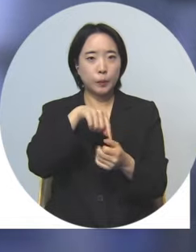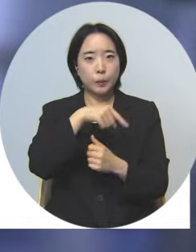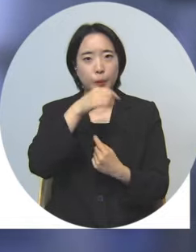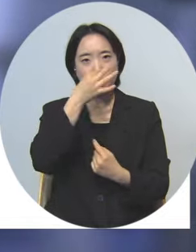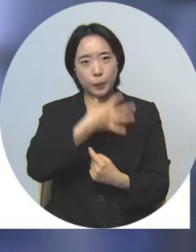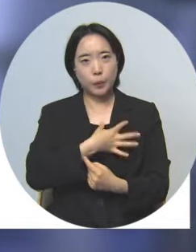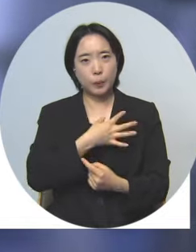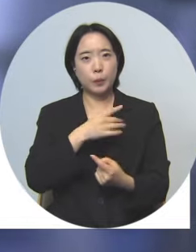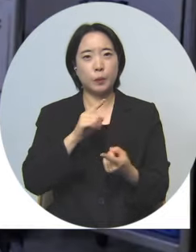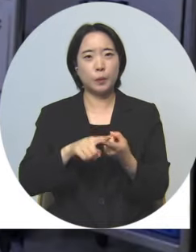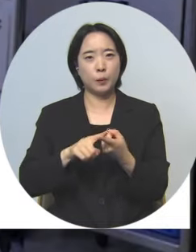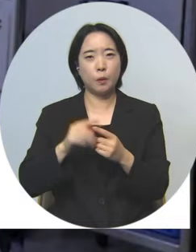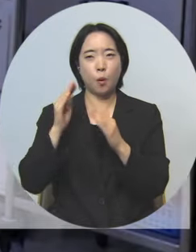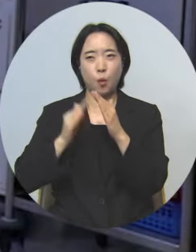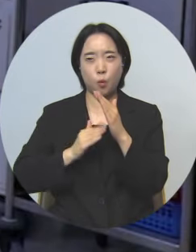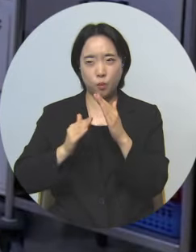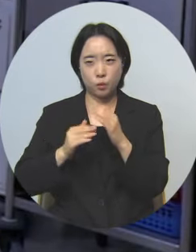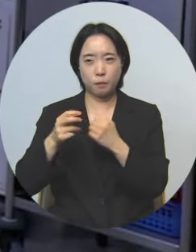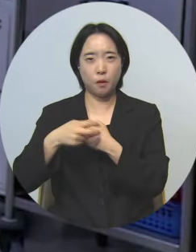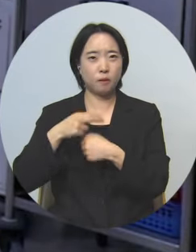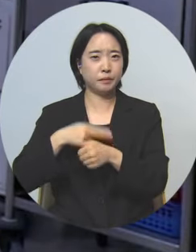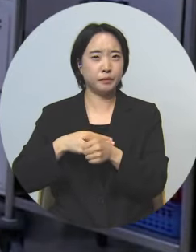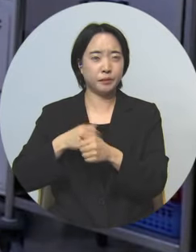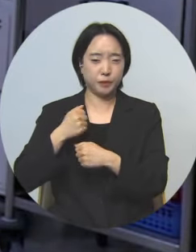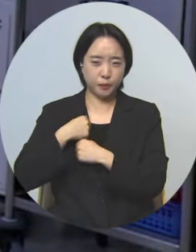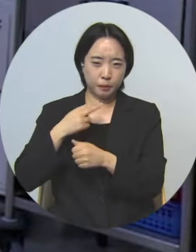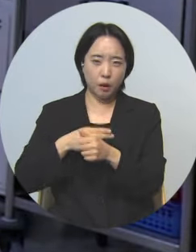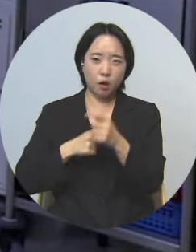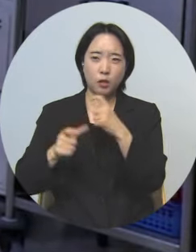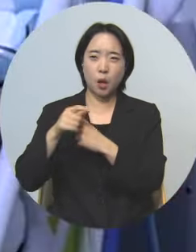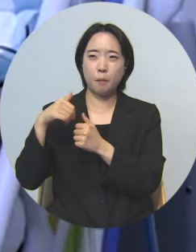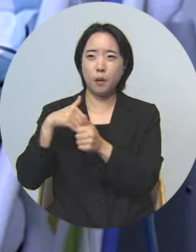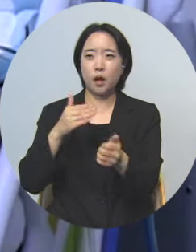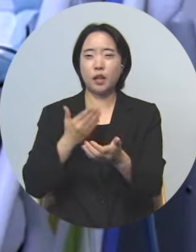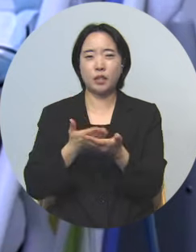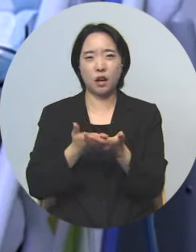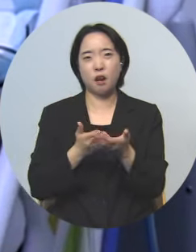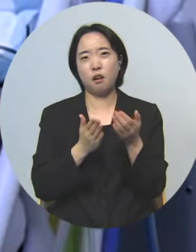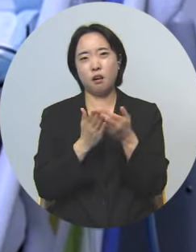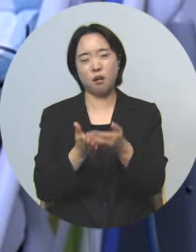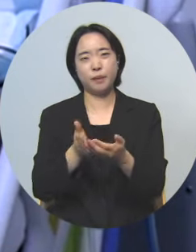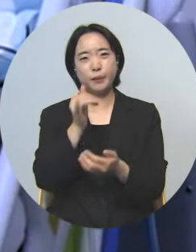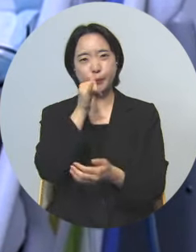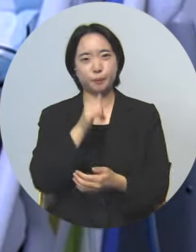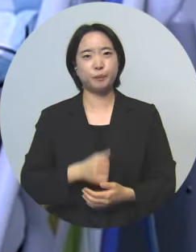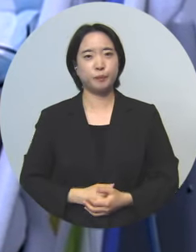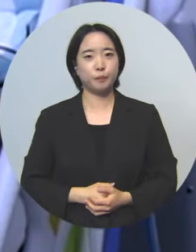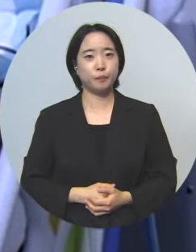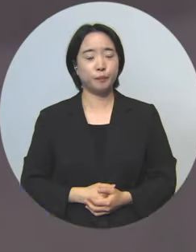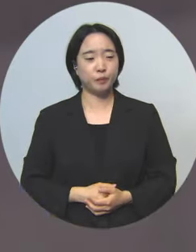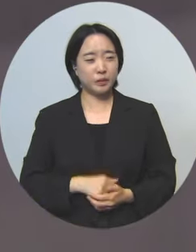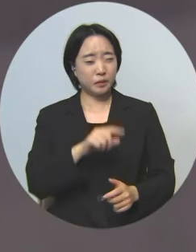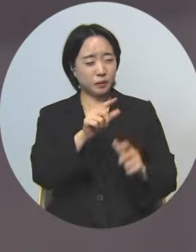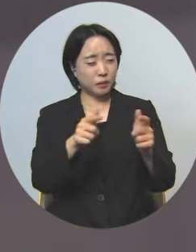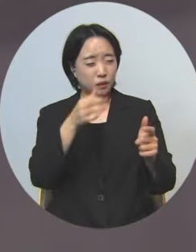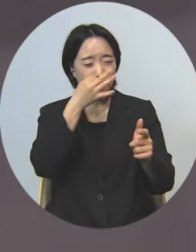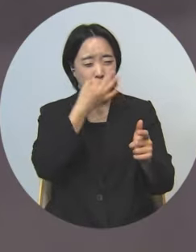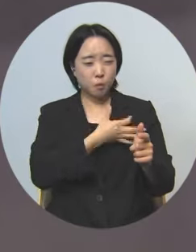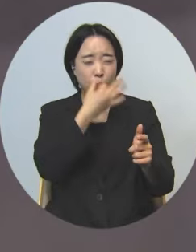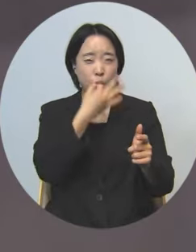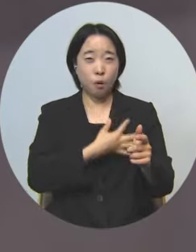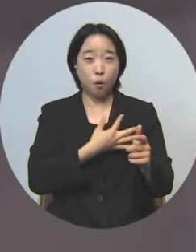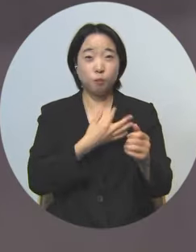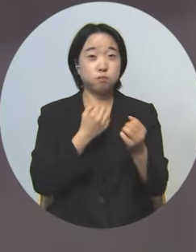대통령실 관계자는 밝혔습니다 이와 함께 이렇게 피로도가 늘어난 상황에서도 의료진이 국민 건강을